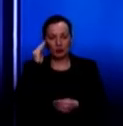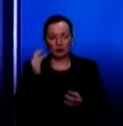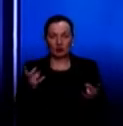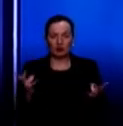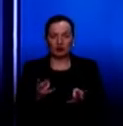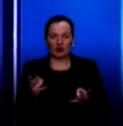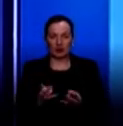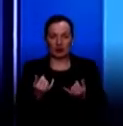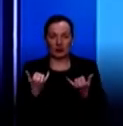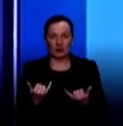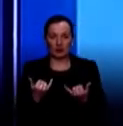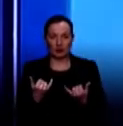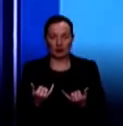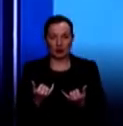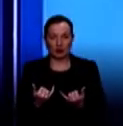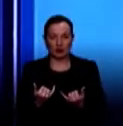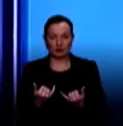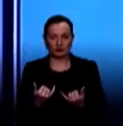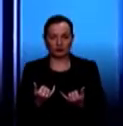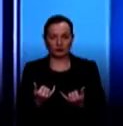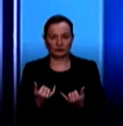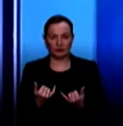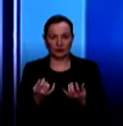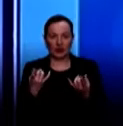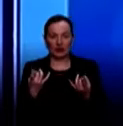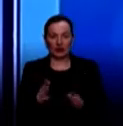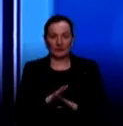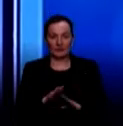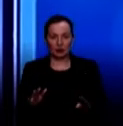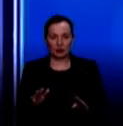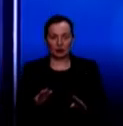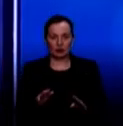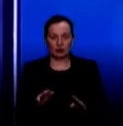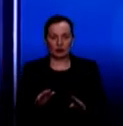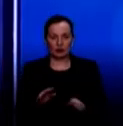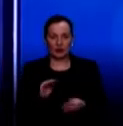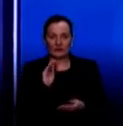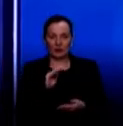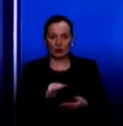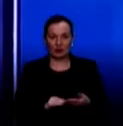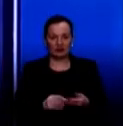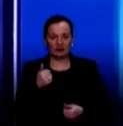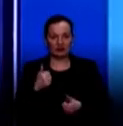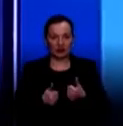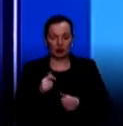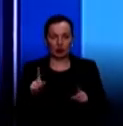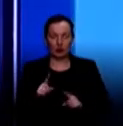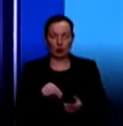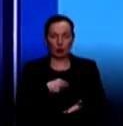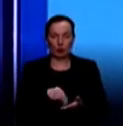треба на сьогодення не просто прописувати в тендерах, що купуйте тільки крас,